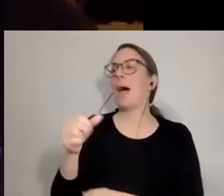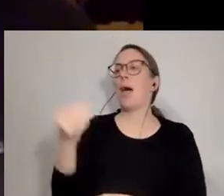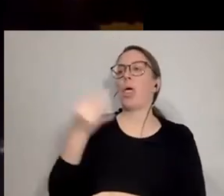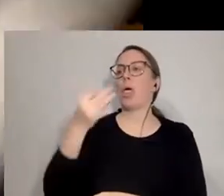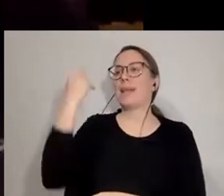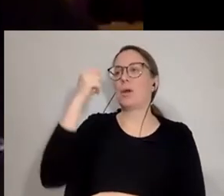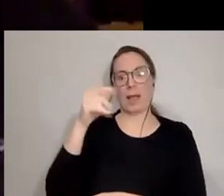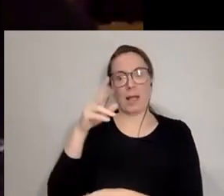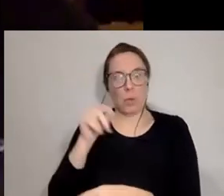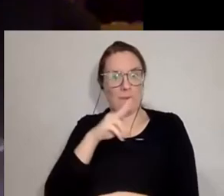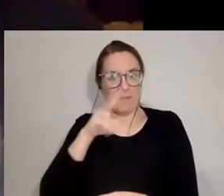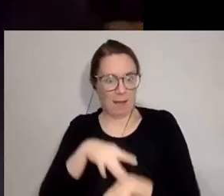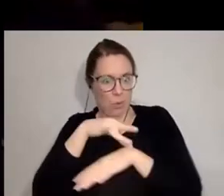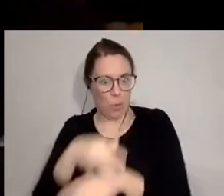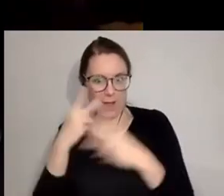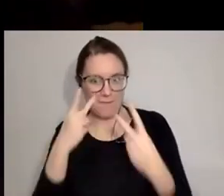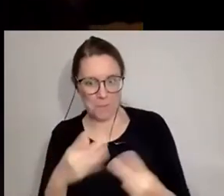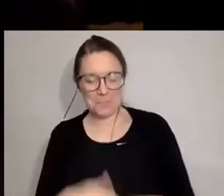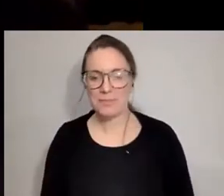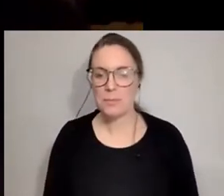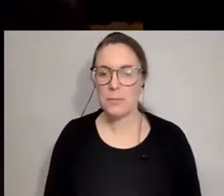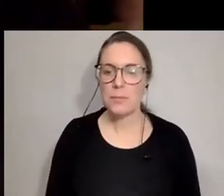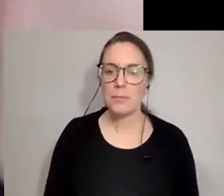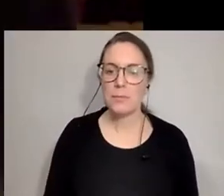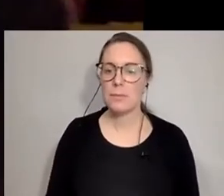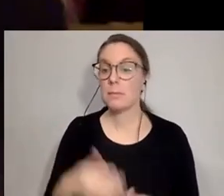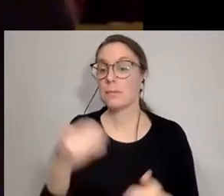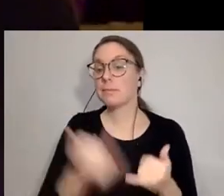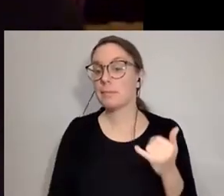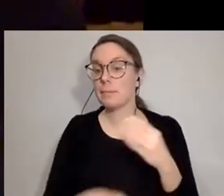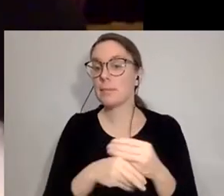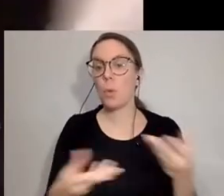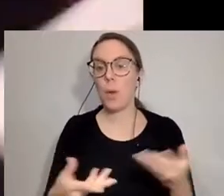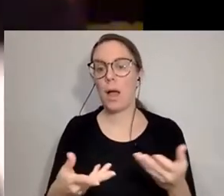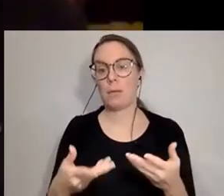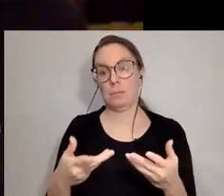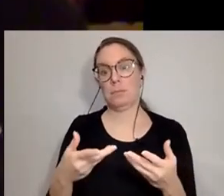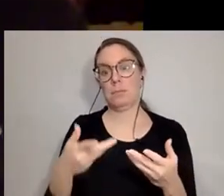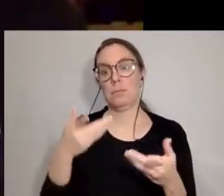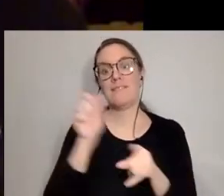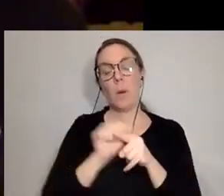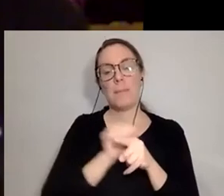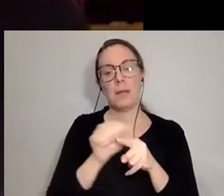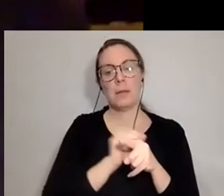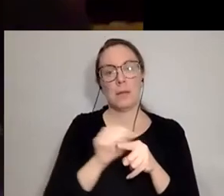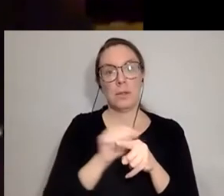Voilà, peut-être un mot en disant que cette formation, elle est aussi